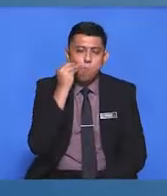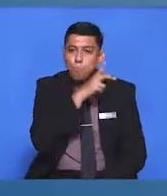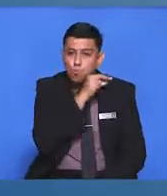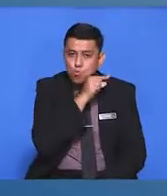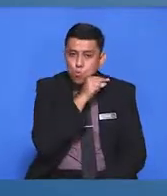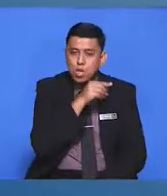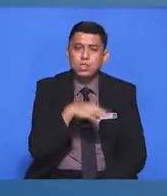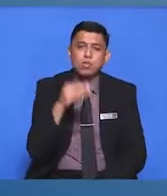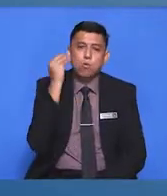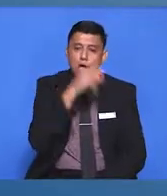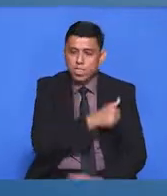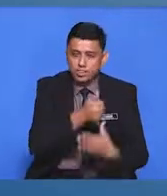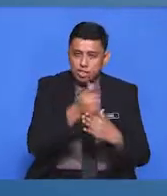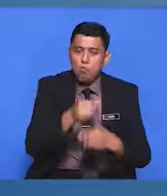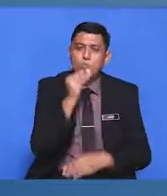bunga refleksia.